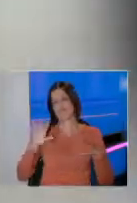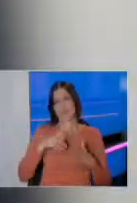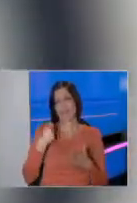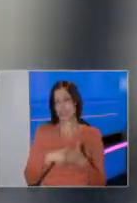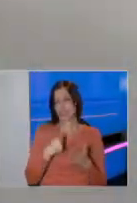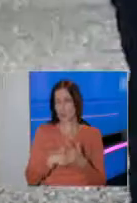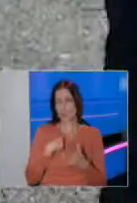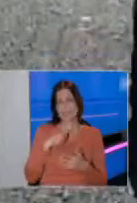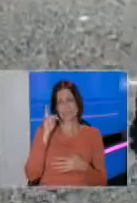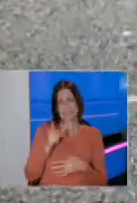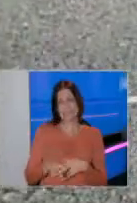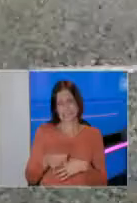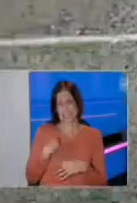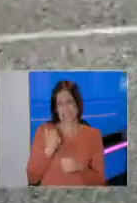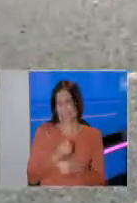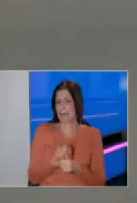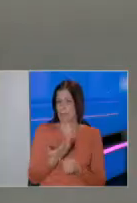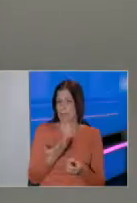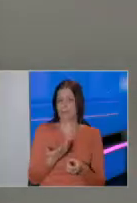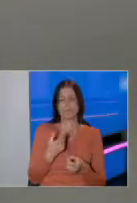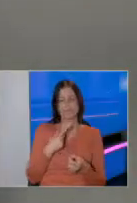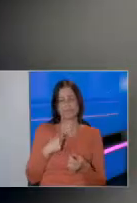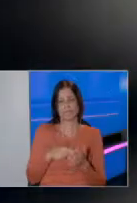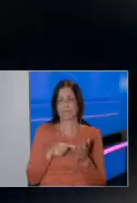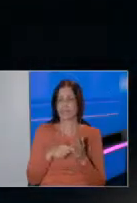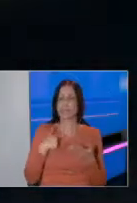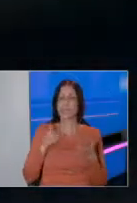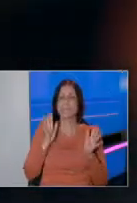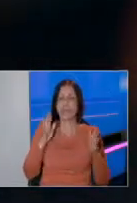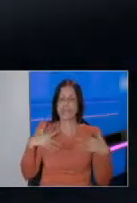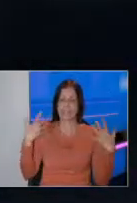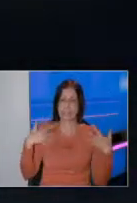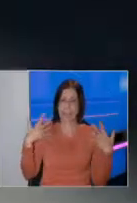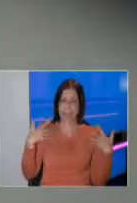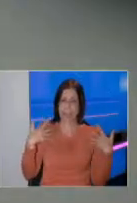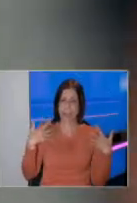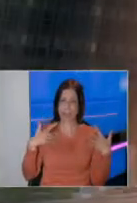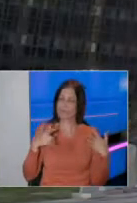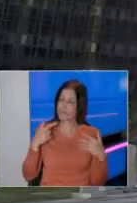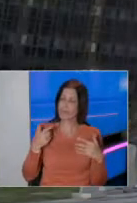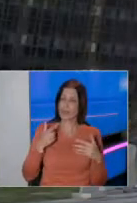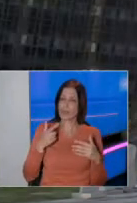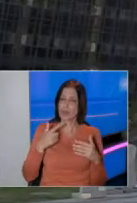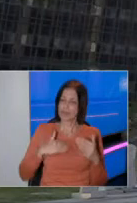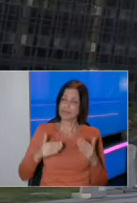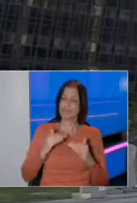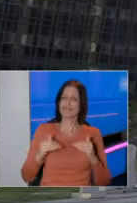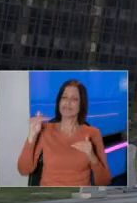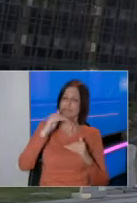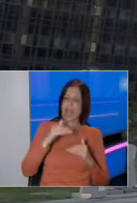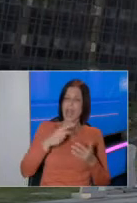ופה נדרש מאיתנו איזושהי פעולה. ולכן אני מאוד מאוד שמח שפה התעלו מעל הפוליטיקה הפנימית,